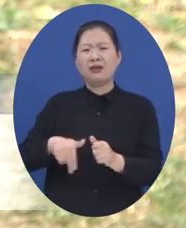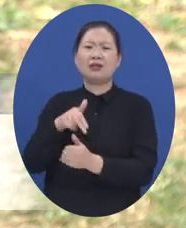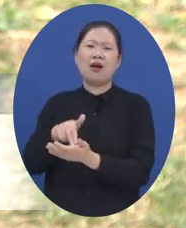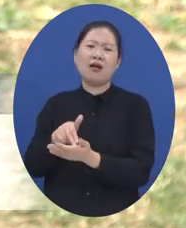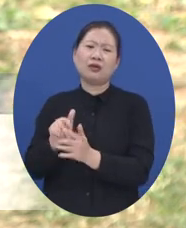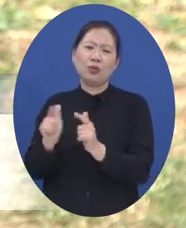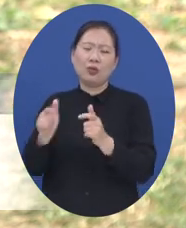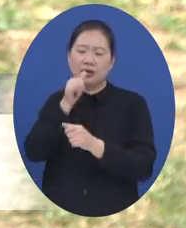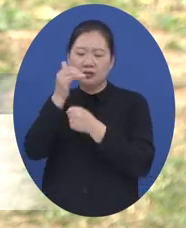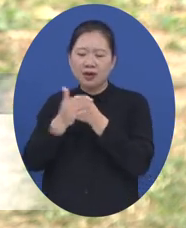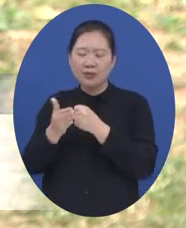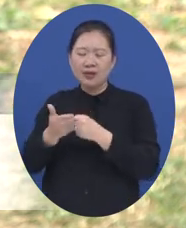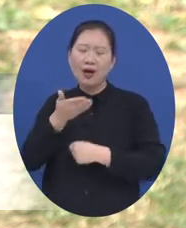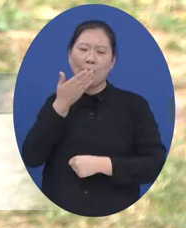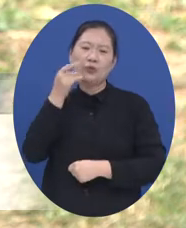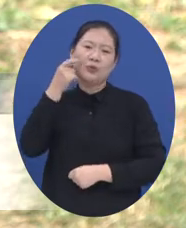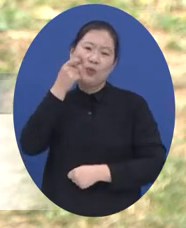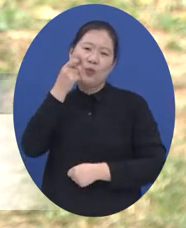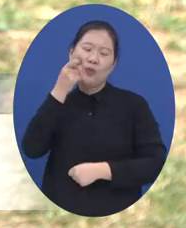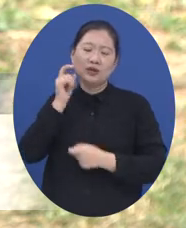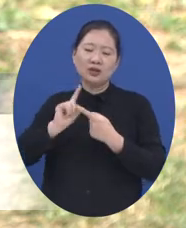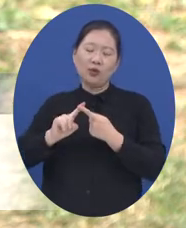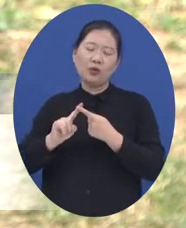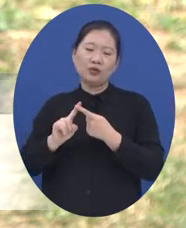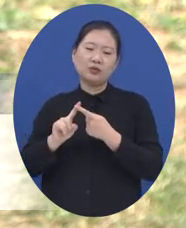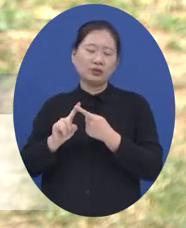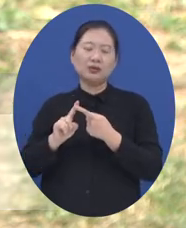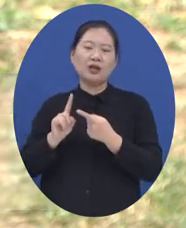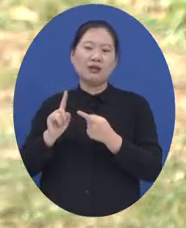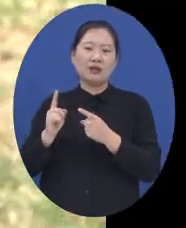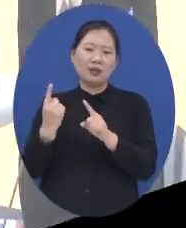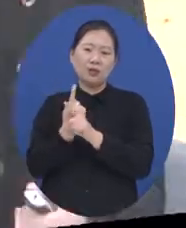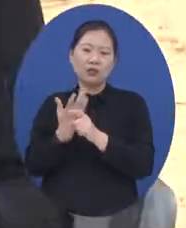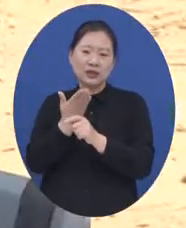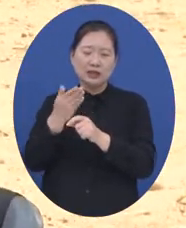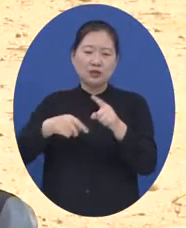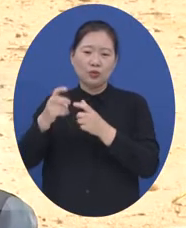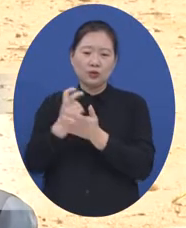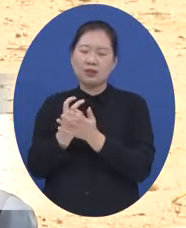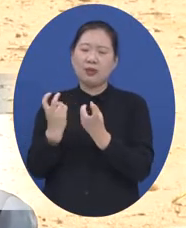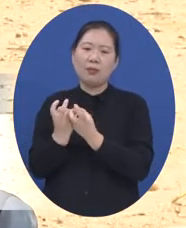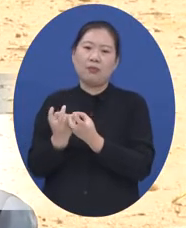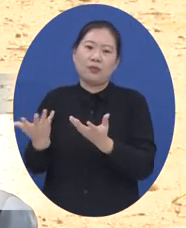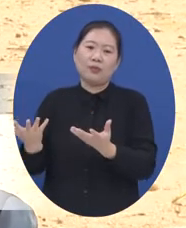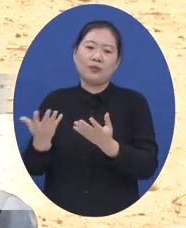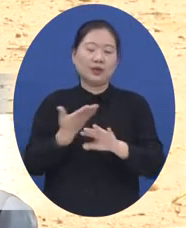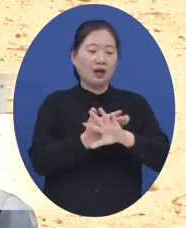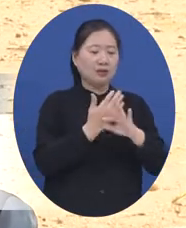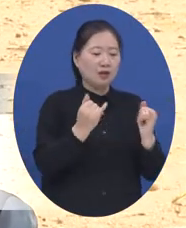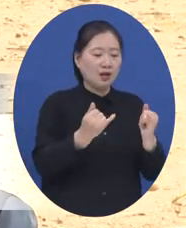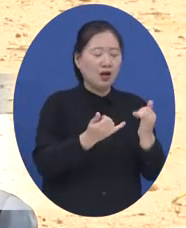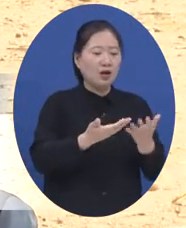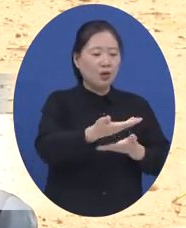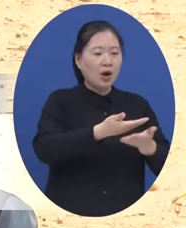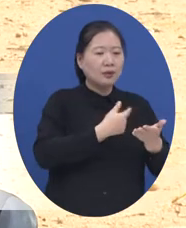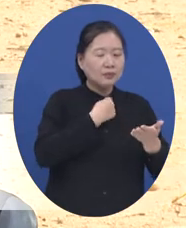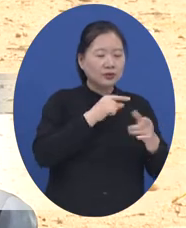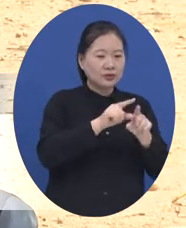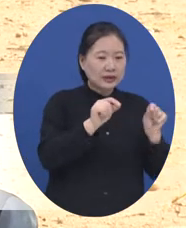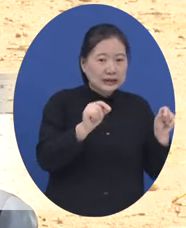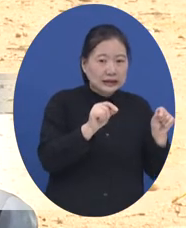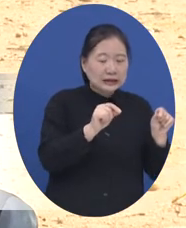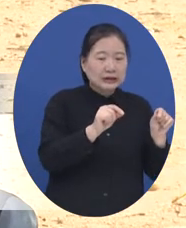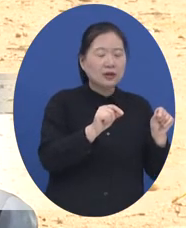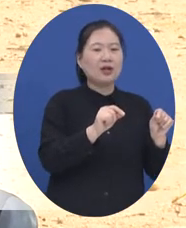것이고 그런걸 주장할 만한 정치적인 수단의 가지고 있지 못한 거잖아요 다른 사람과 공유하고 싶은 음식물을 공개된다고